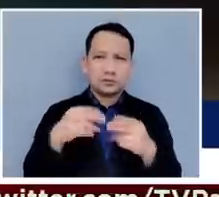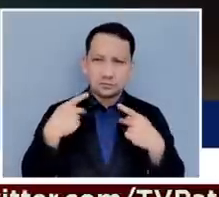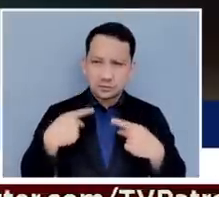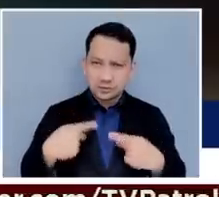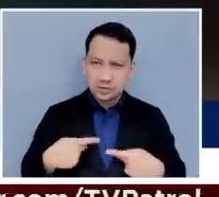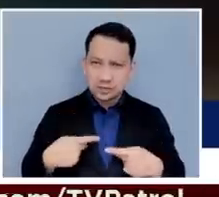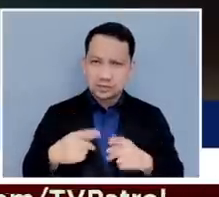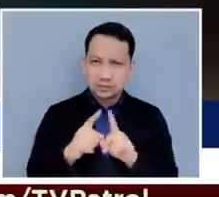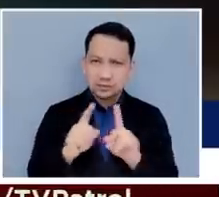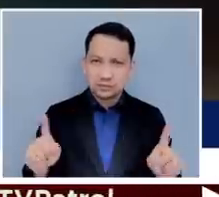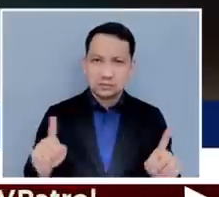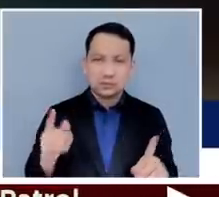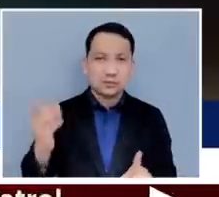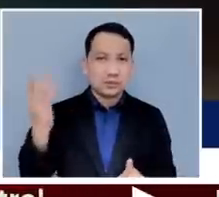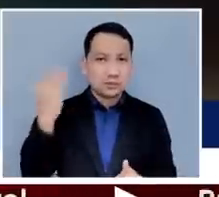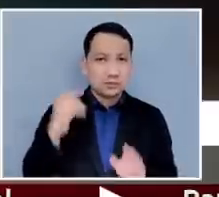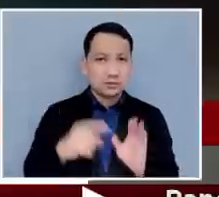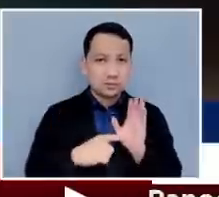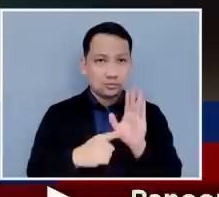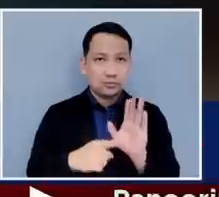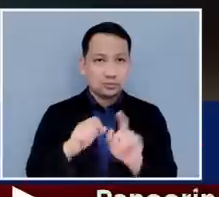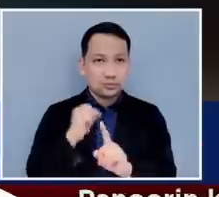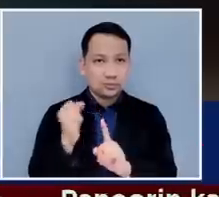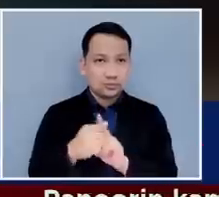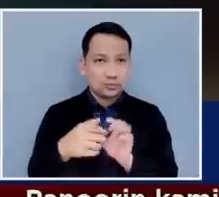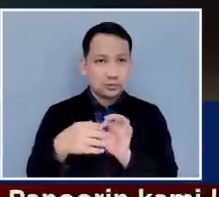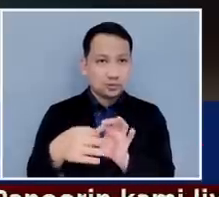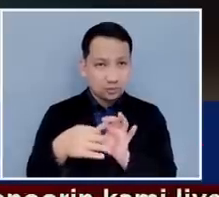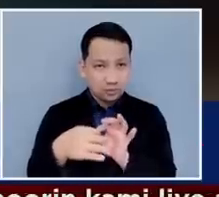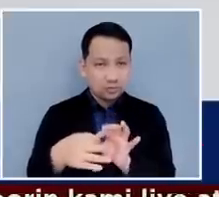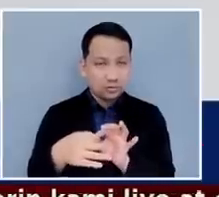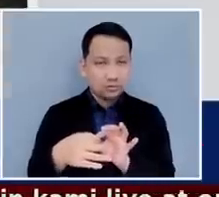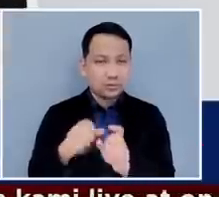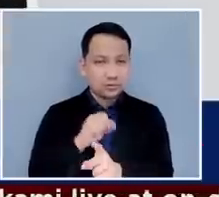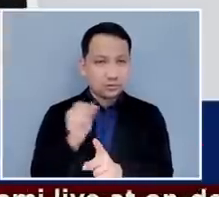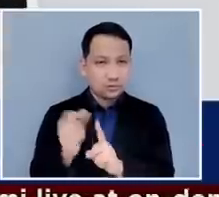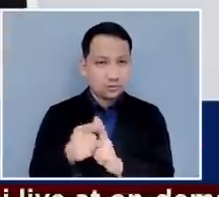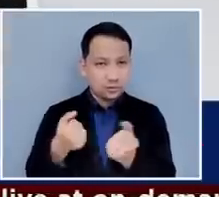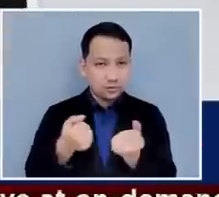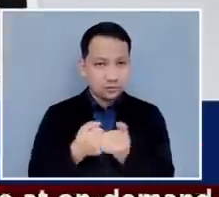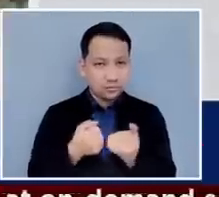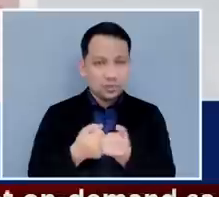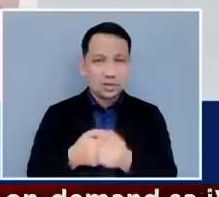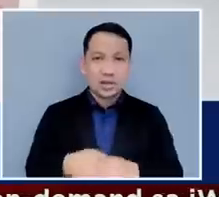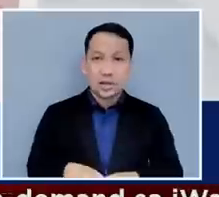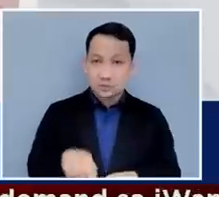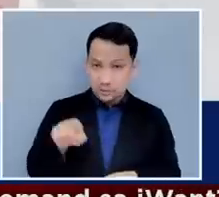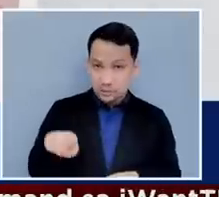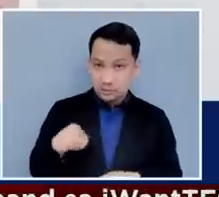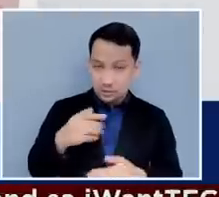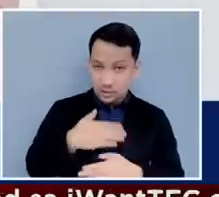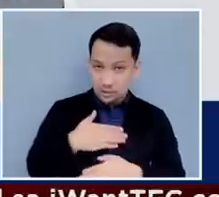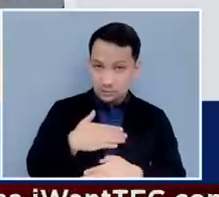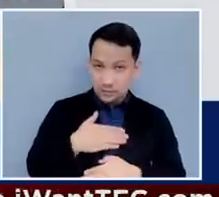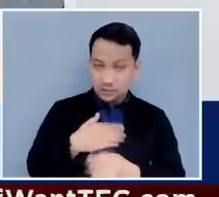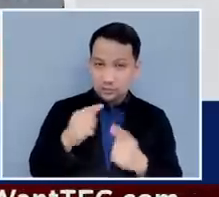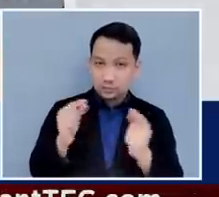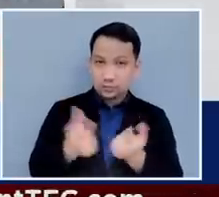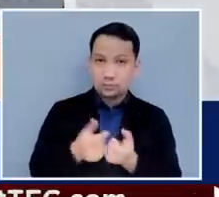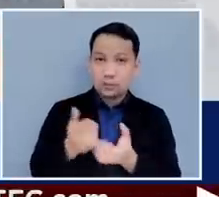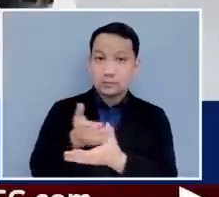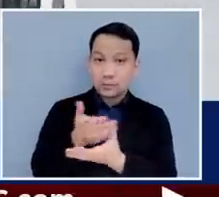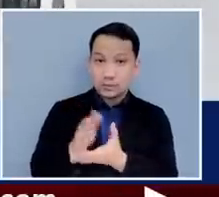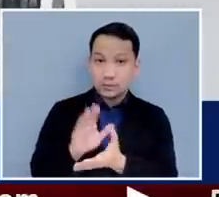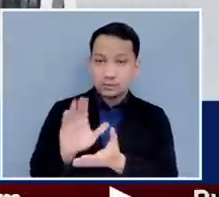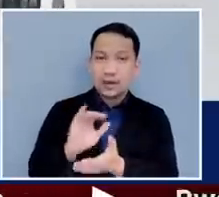pero syempre kailangan pa rin natin ng social connections at social support. Ang goal ng happiness campaign ay makapag-share ng ice